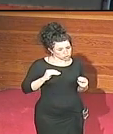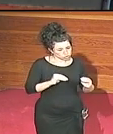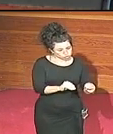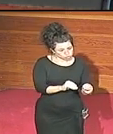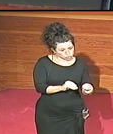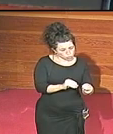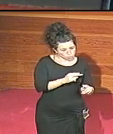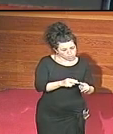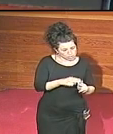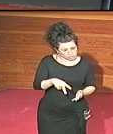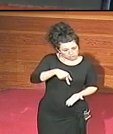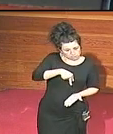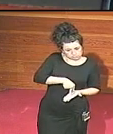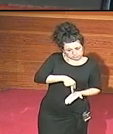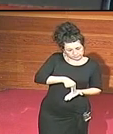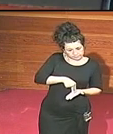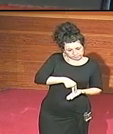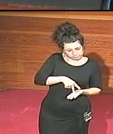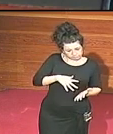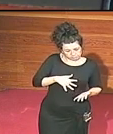posizio politikoa bilakatu da Europar Batasunaren